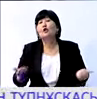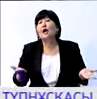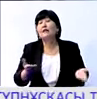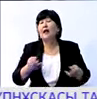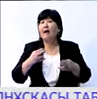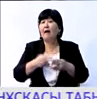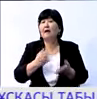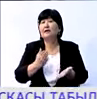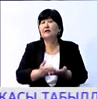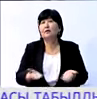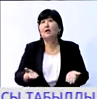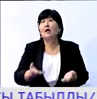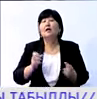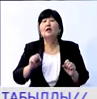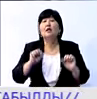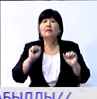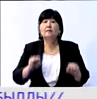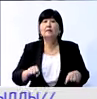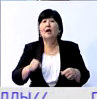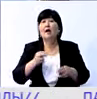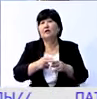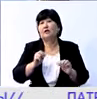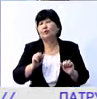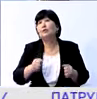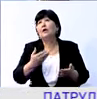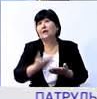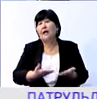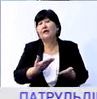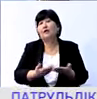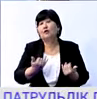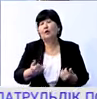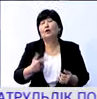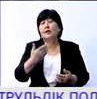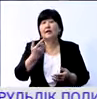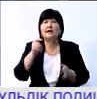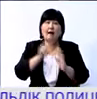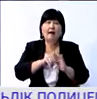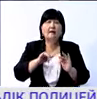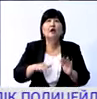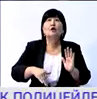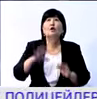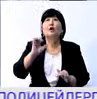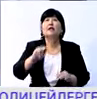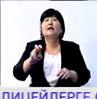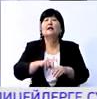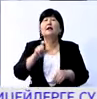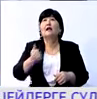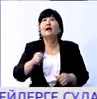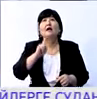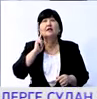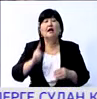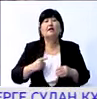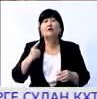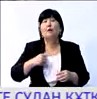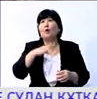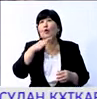әсер етіп тұр, не әсер етуі мүмкін деген сияқты жағдайларды сол кісілер анықтайды. Жоғары санатты дәрігер бүгінде жас мамандарға